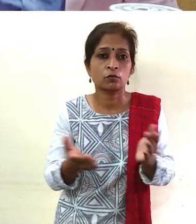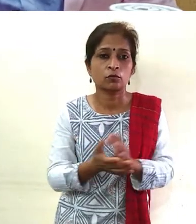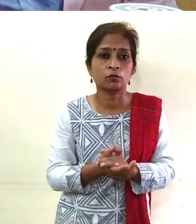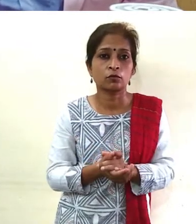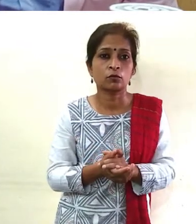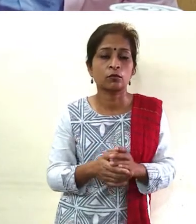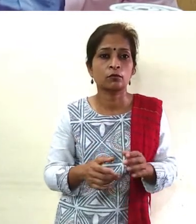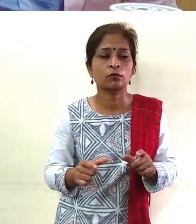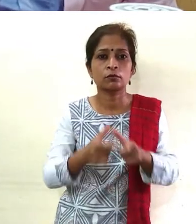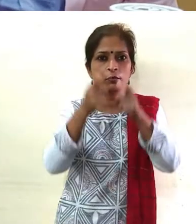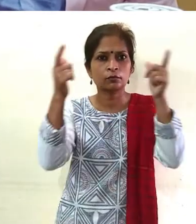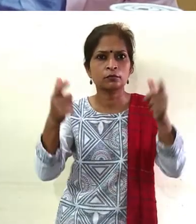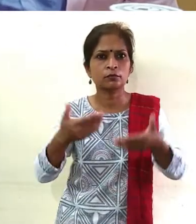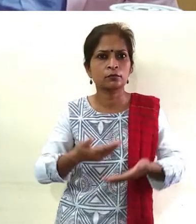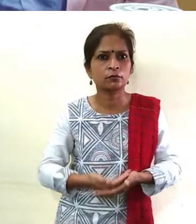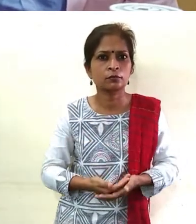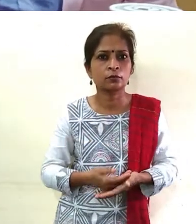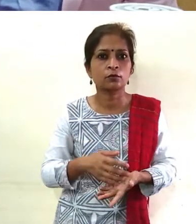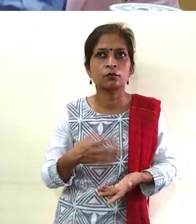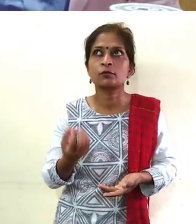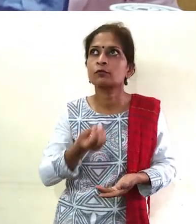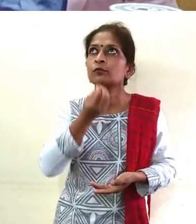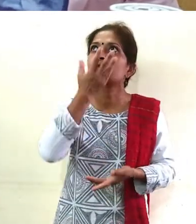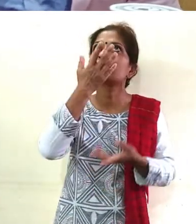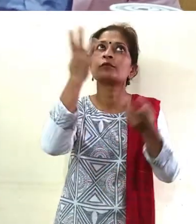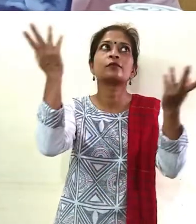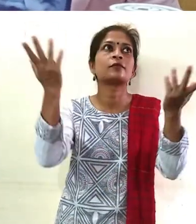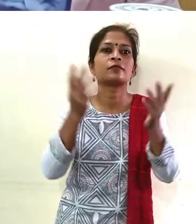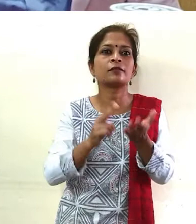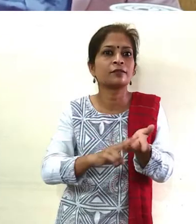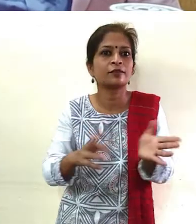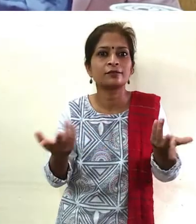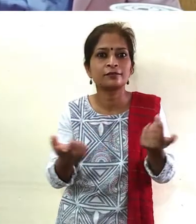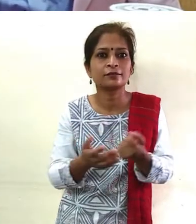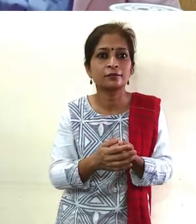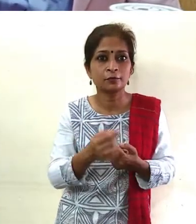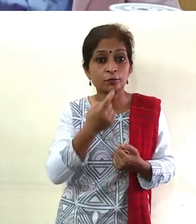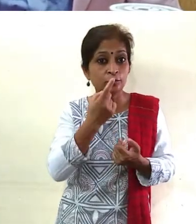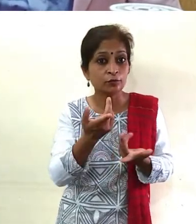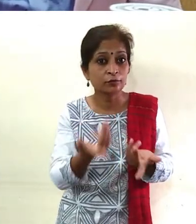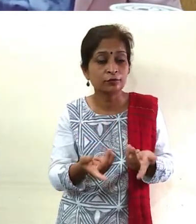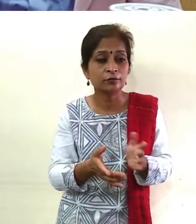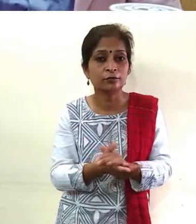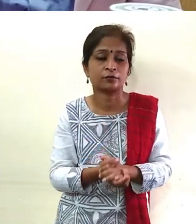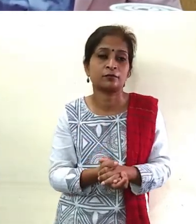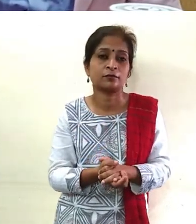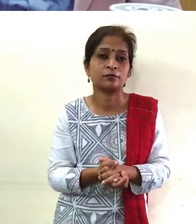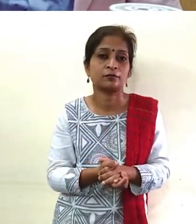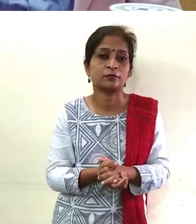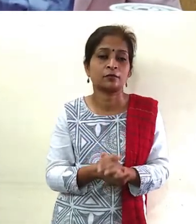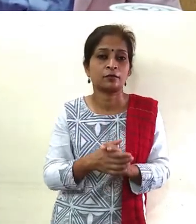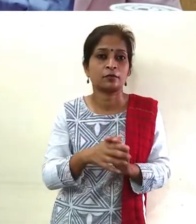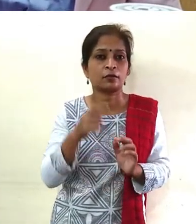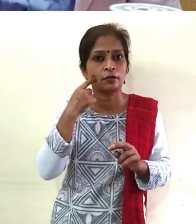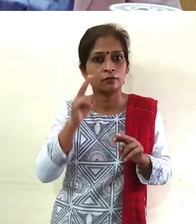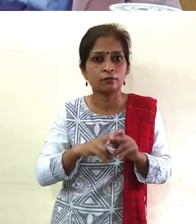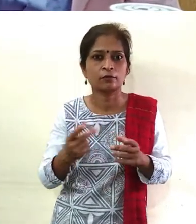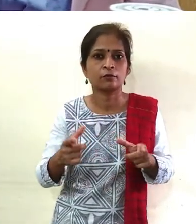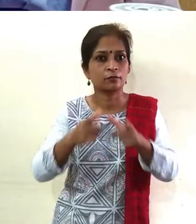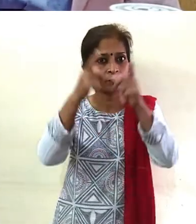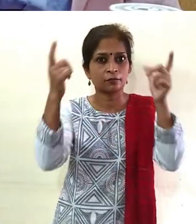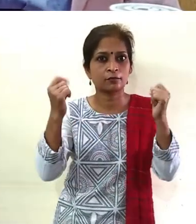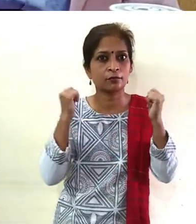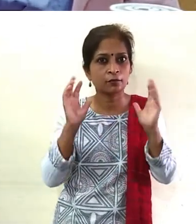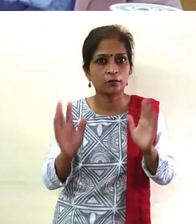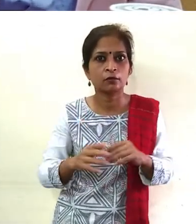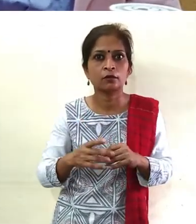ऐसे व्यक्ति जो कि अगर पेड़ के नीचे भी बैठ जाए तो बेमौसम फूल खिल जाए उसमें, है ना। बोलते हैं बुद्ध के बारे में ऐसा कि इस पेड़ के नीचे वो बैठ